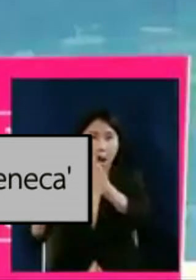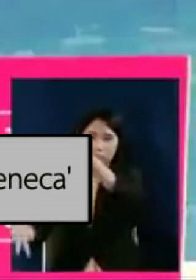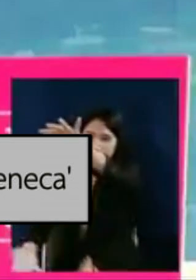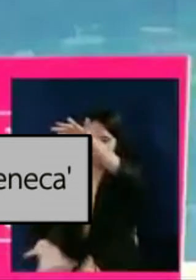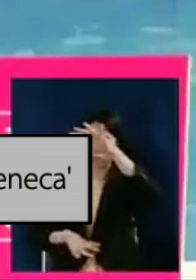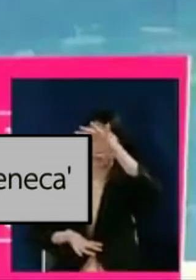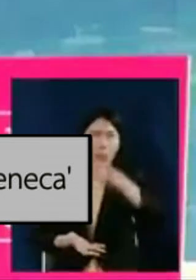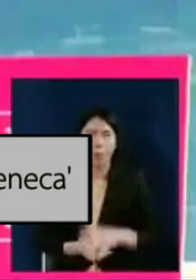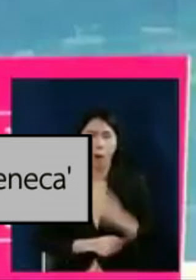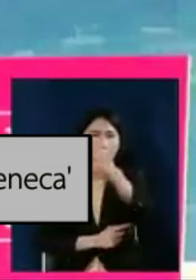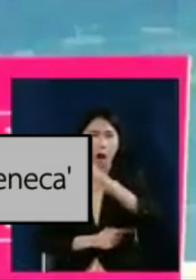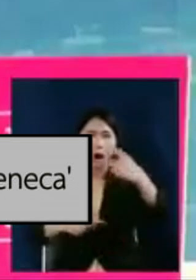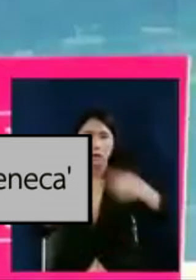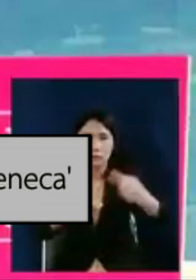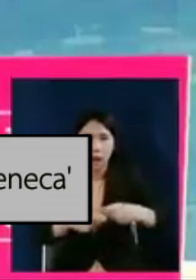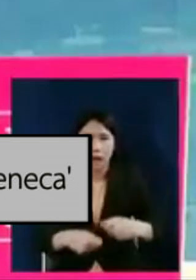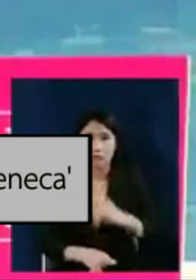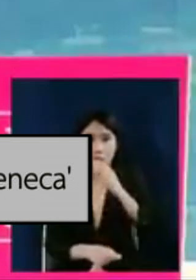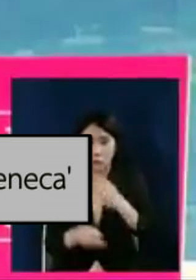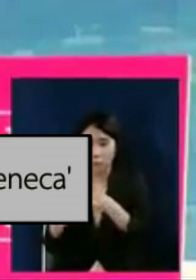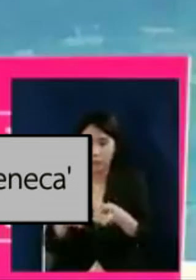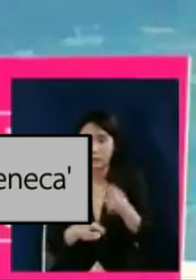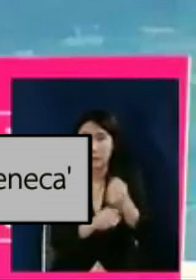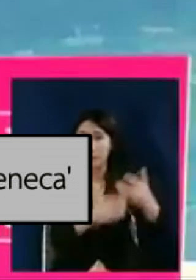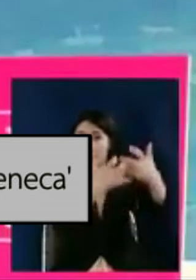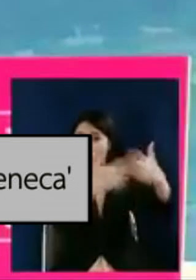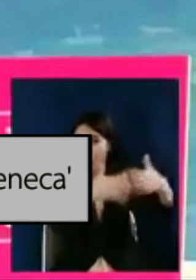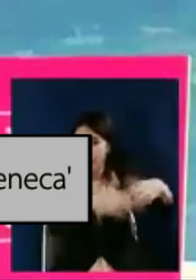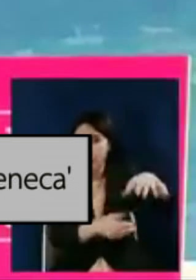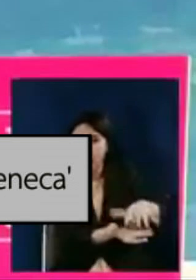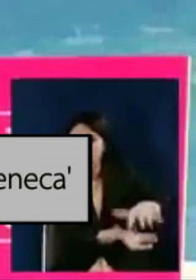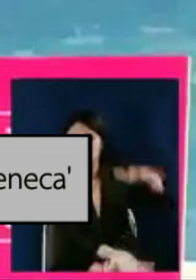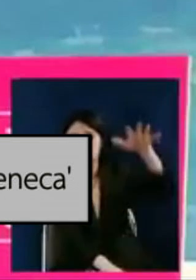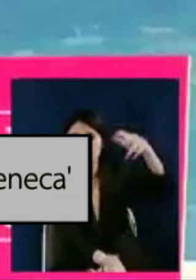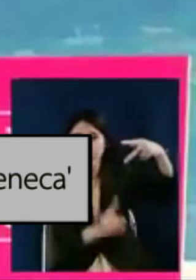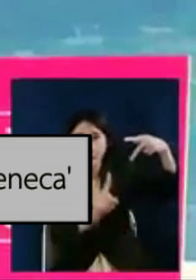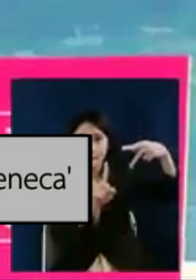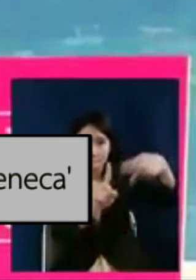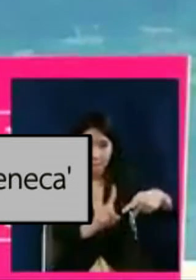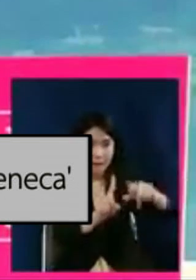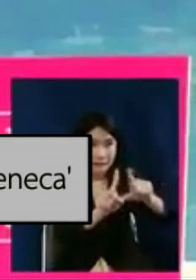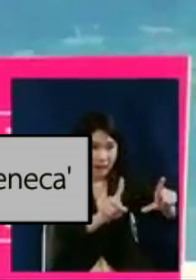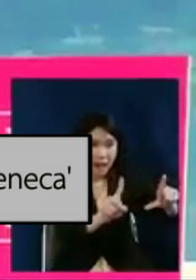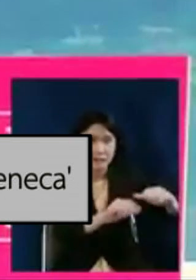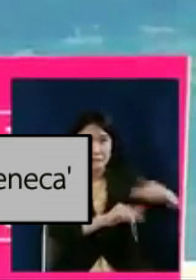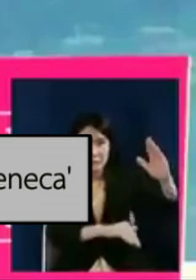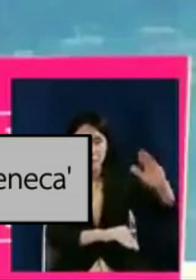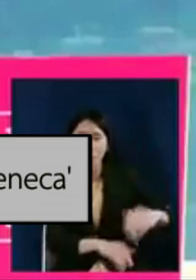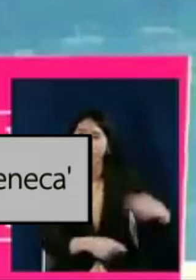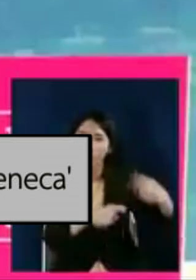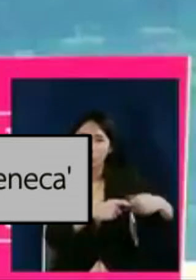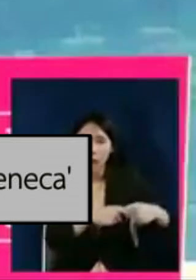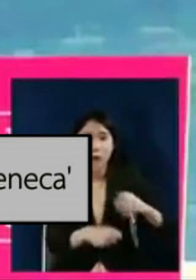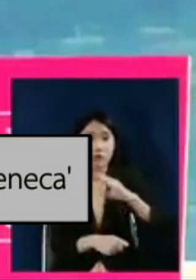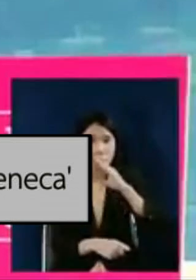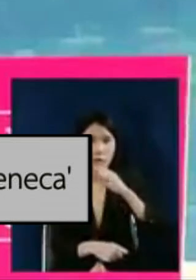เพราะกรรมวิธีการผลิตบอกว่าจะผลิตโรงงานนี้จะรึผลิตพันล้านโตเนี่ยผมว่าคงจะยากนะครับนะฮะถ้าบอก